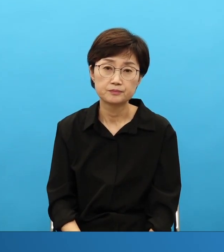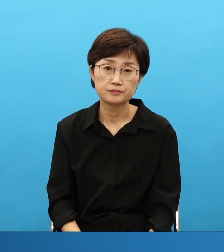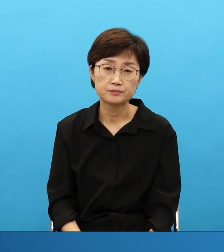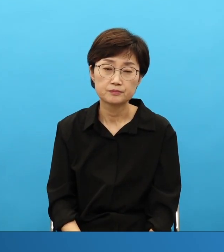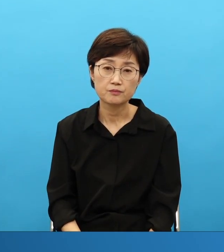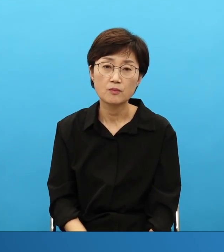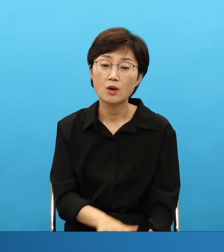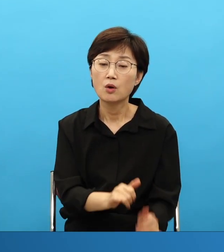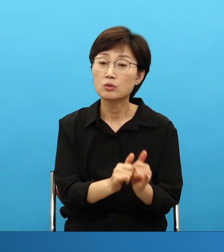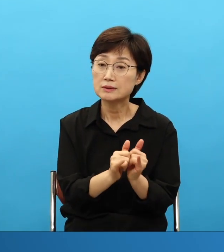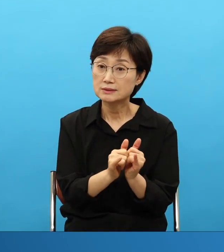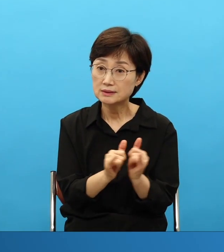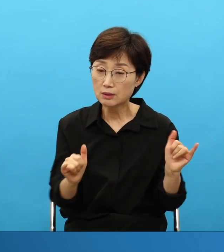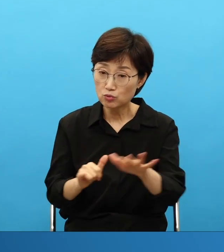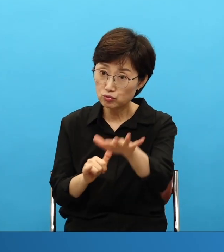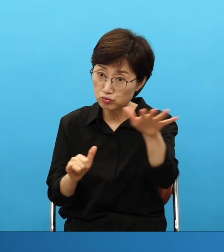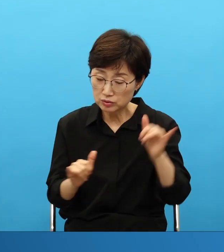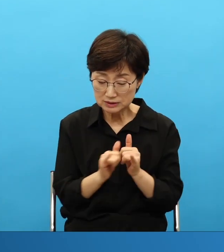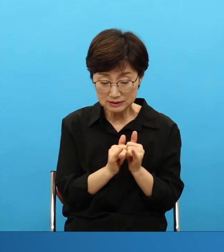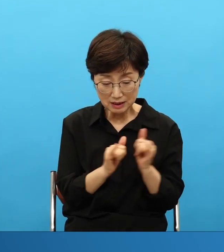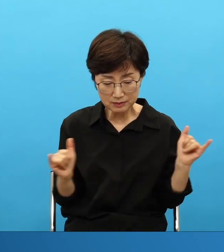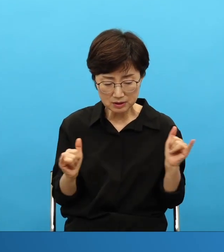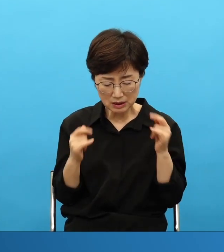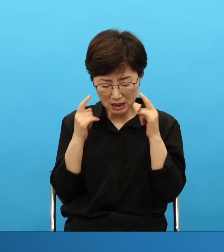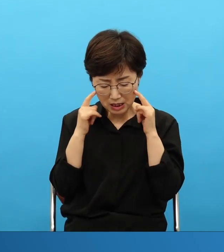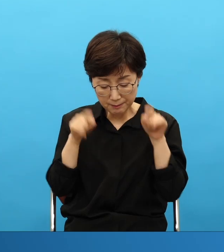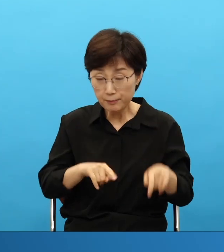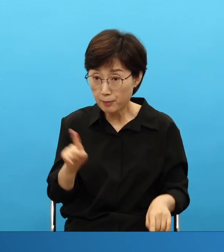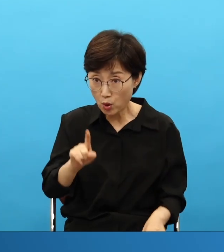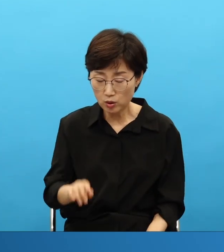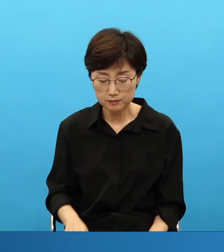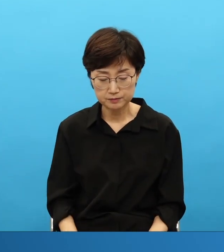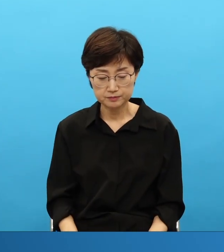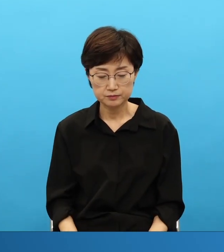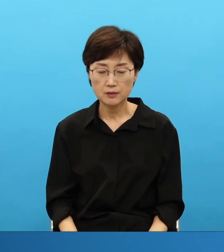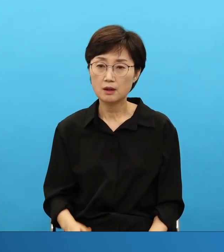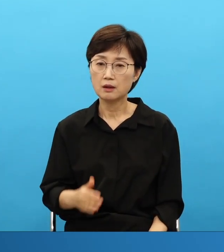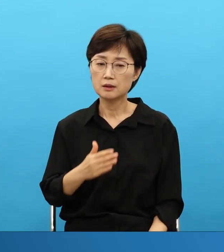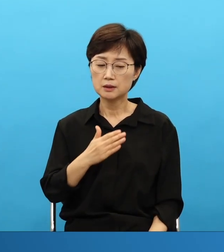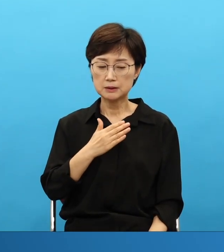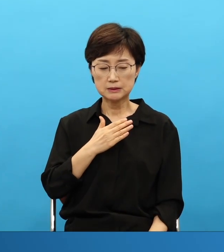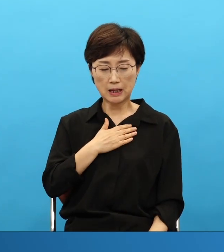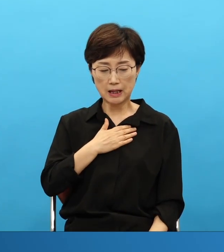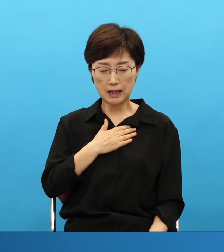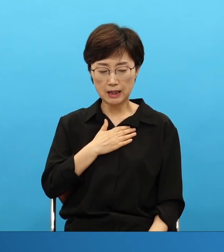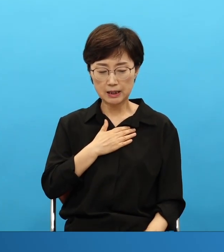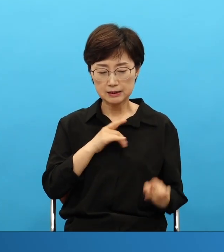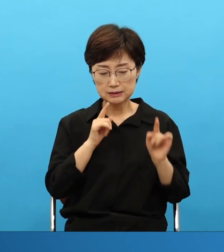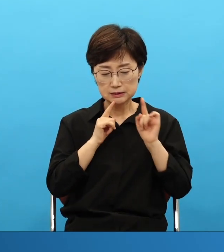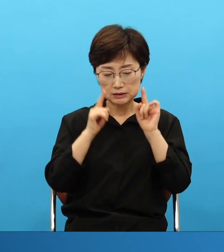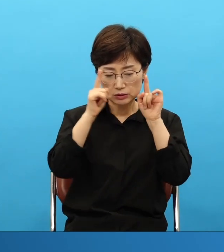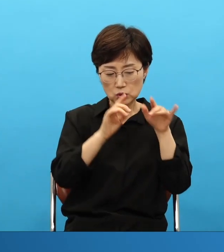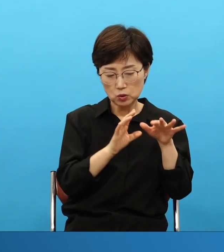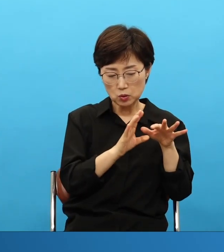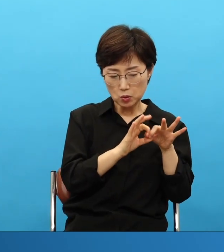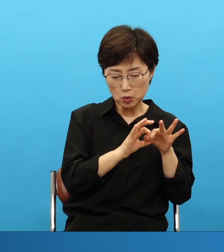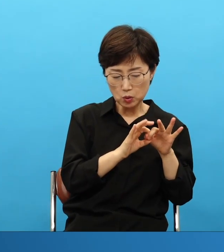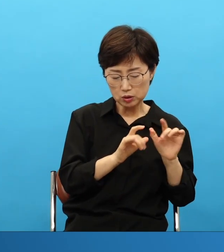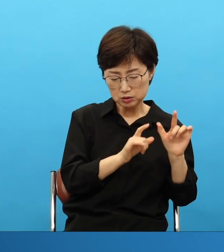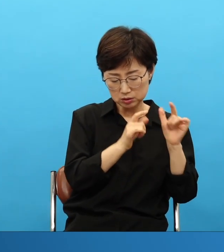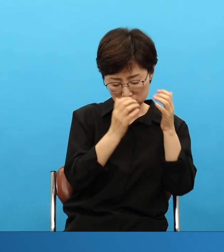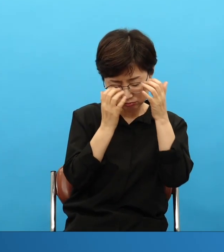일어났냐 내가 지금 지옥 지옥을 누리고 있다가 지옥 가는